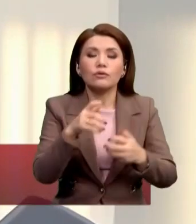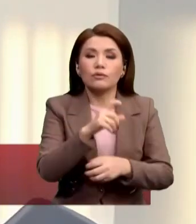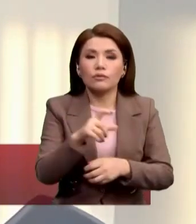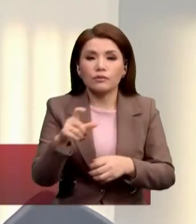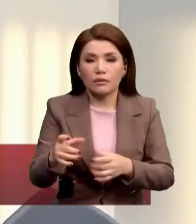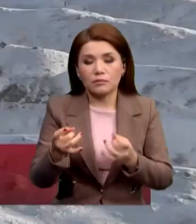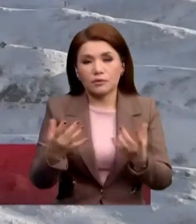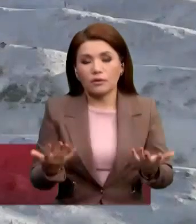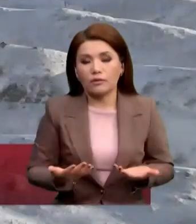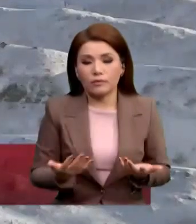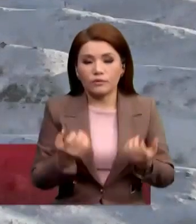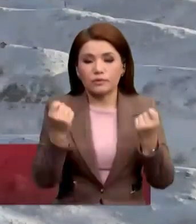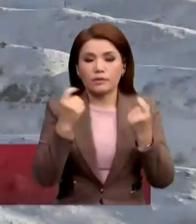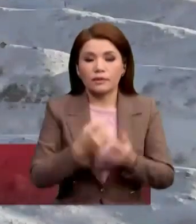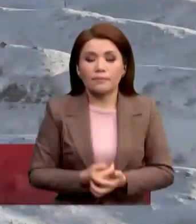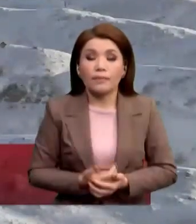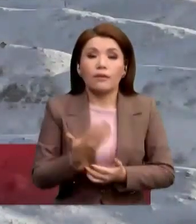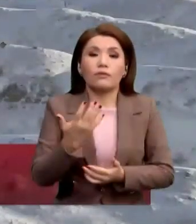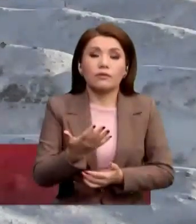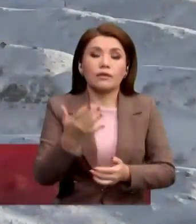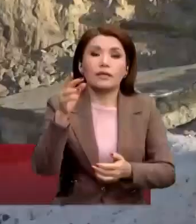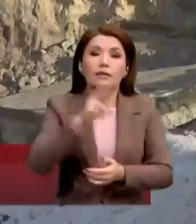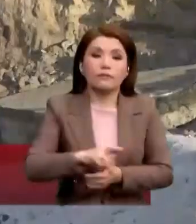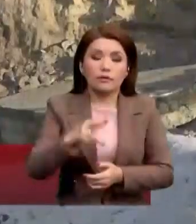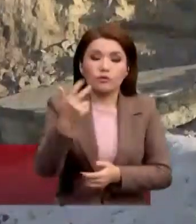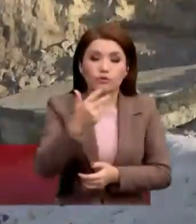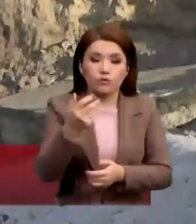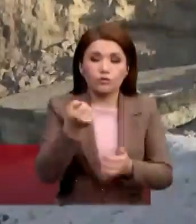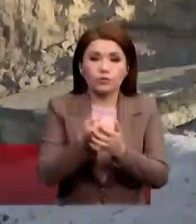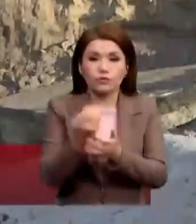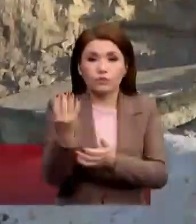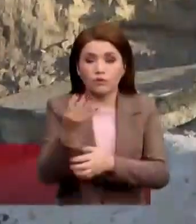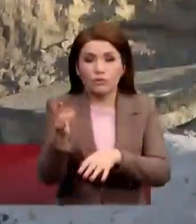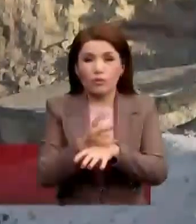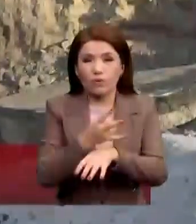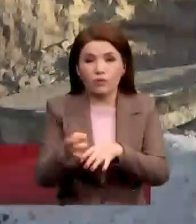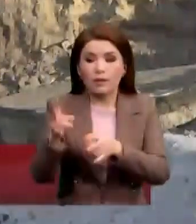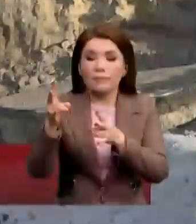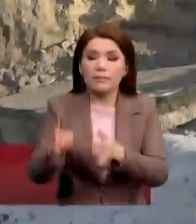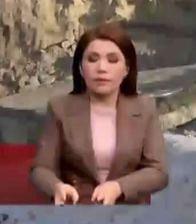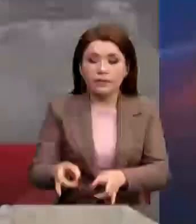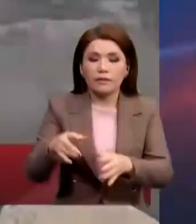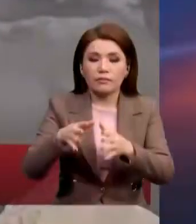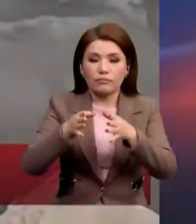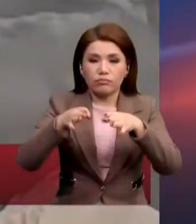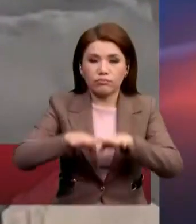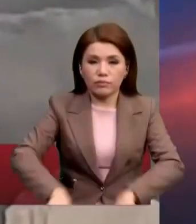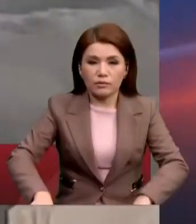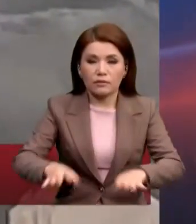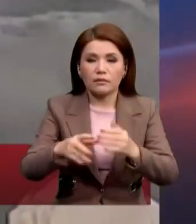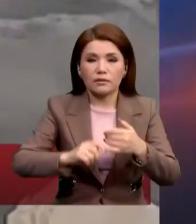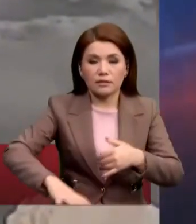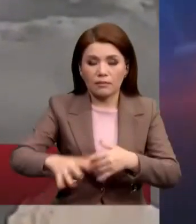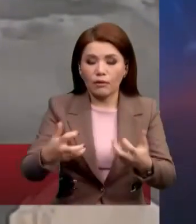простойға кететкен. Айта кетерлігі, қаңтардың 3-нен 4-не қараған түні шахта аумағында жер опырылып ортасына түсіп